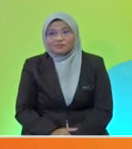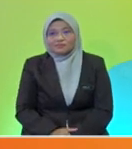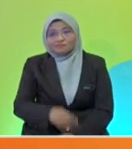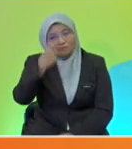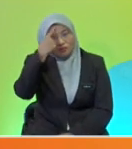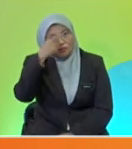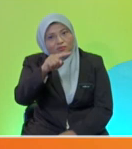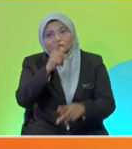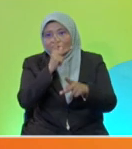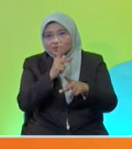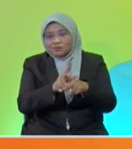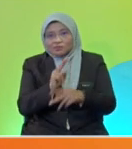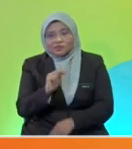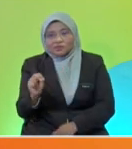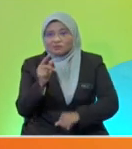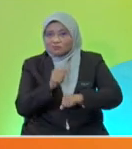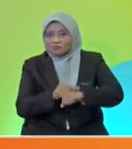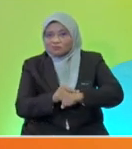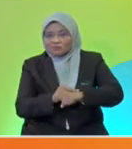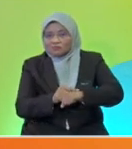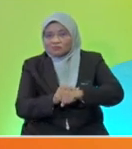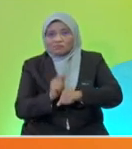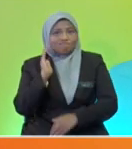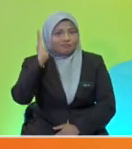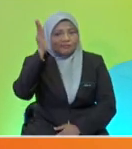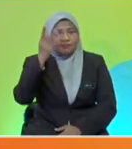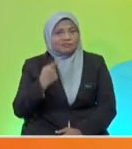Harapan Kita perlu menabung